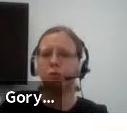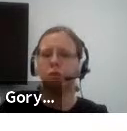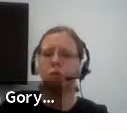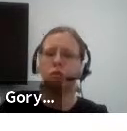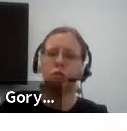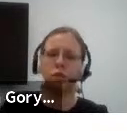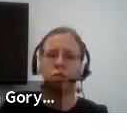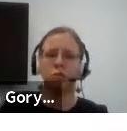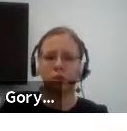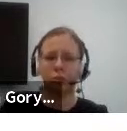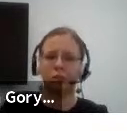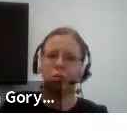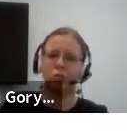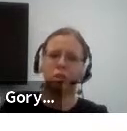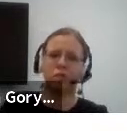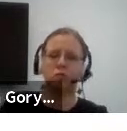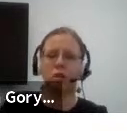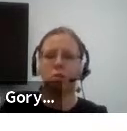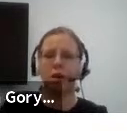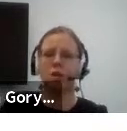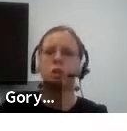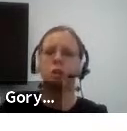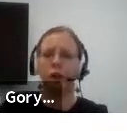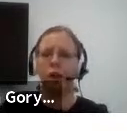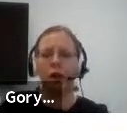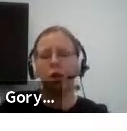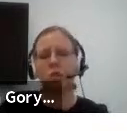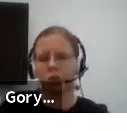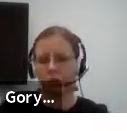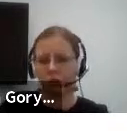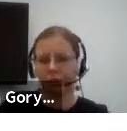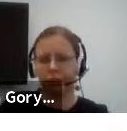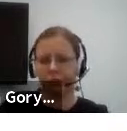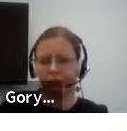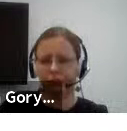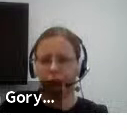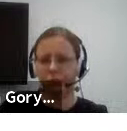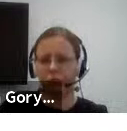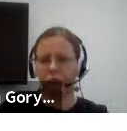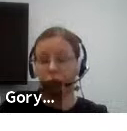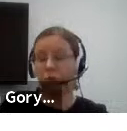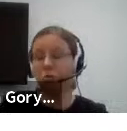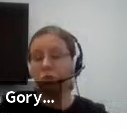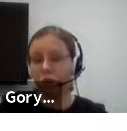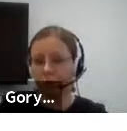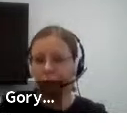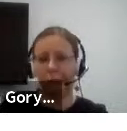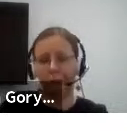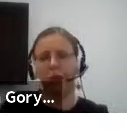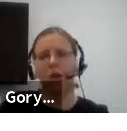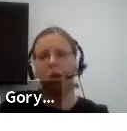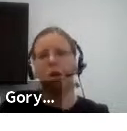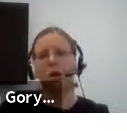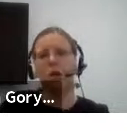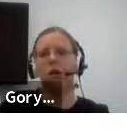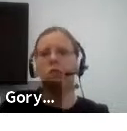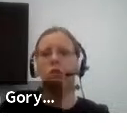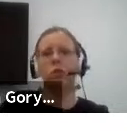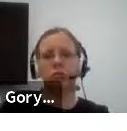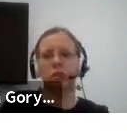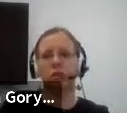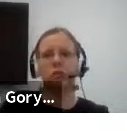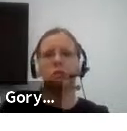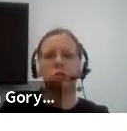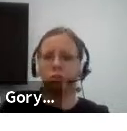wykładów i udostępnianie ich w internecie to jest taka pewna ciekawostka, smaczek, ale u nas tak się nie da. Okazuje się, że się da. I